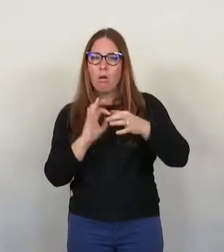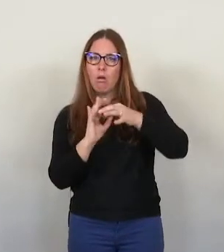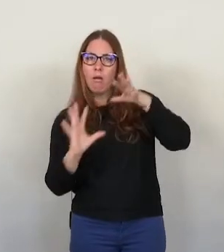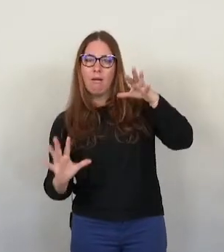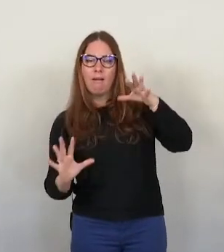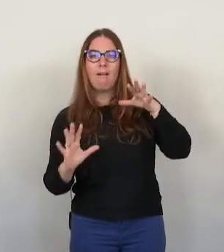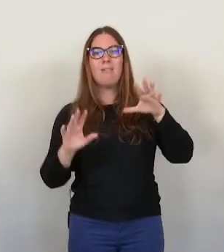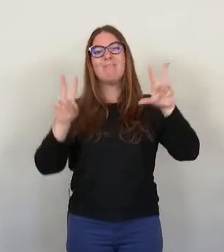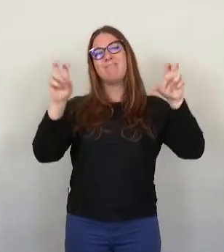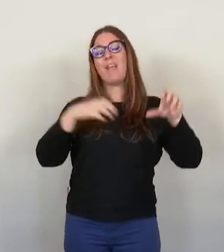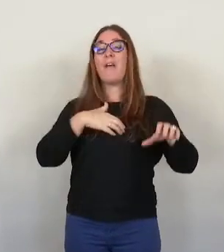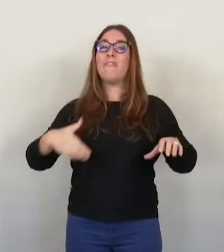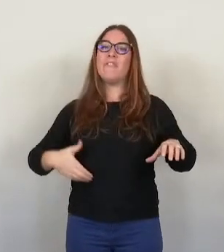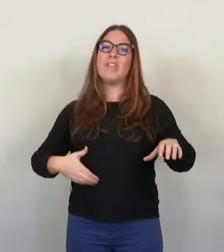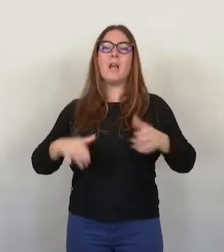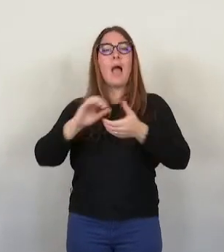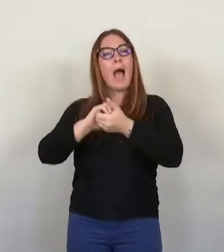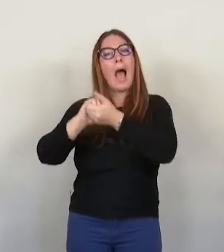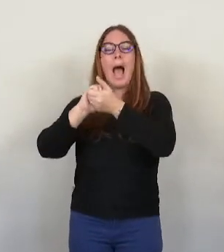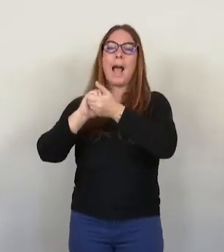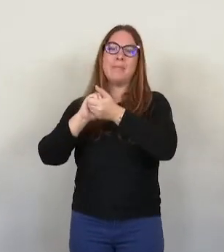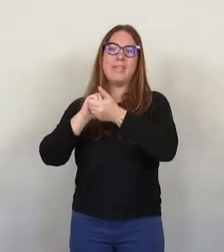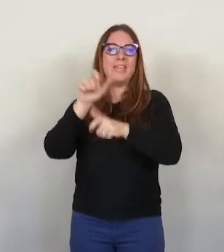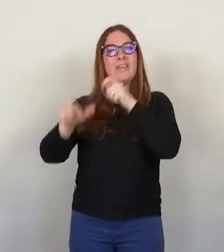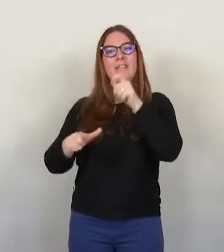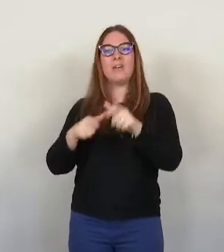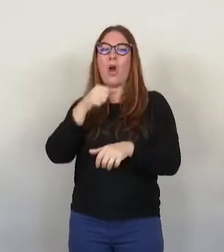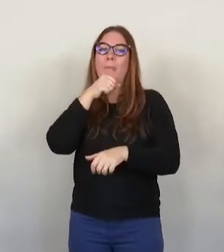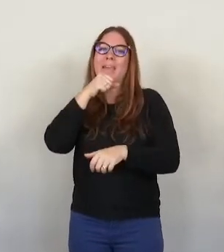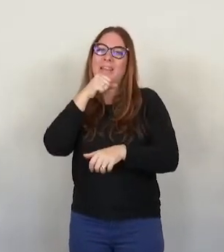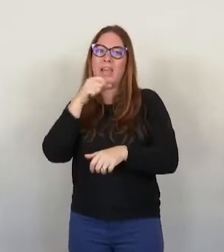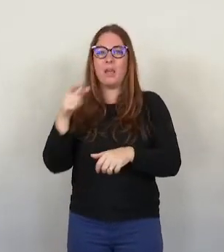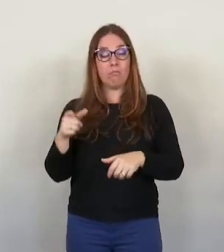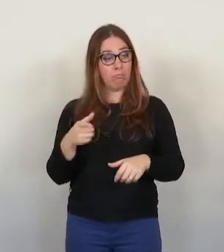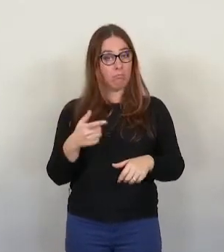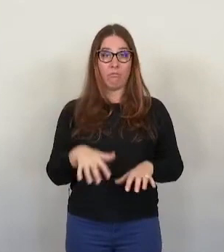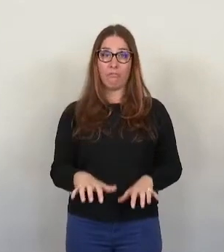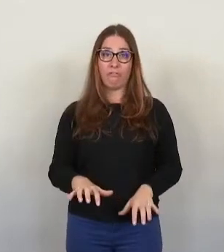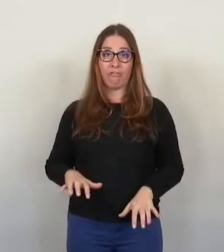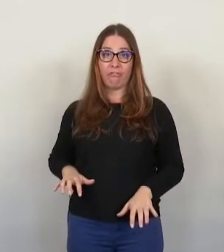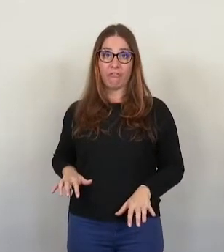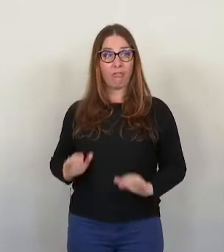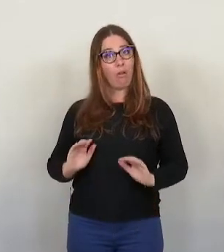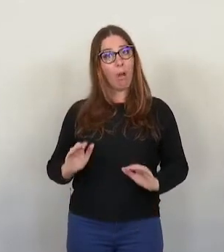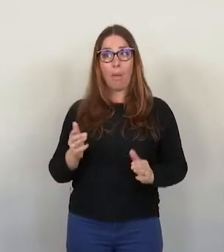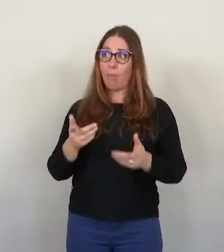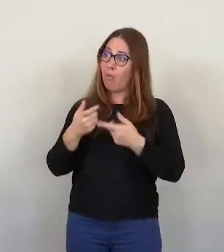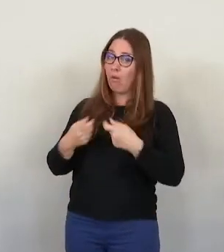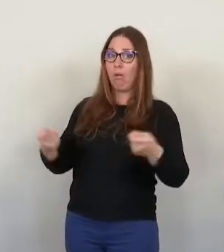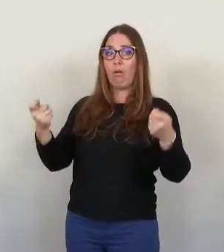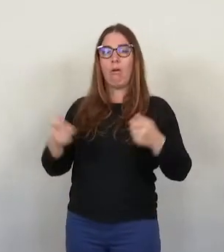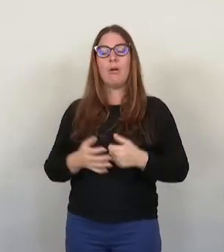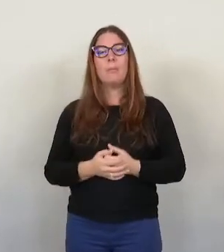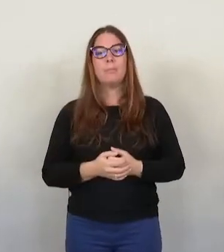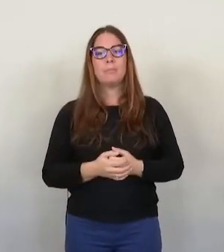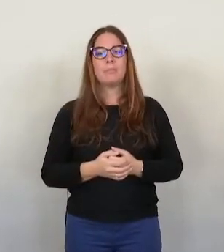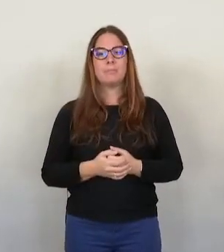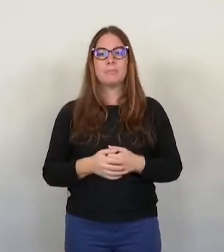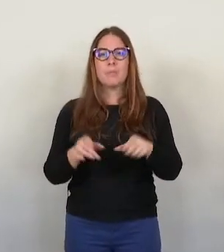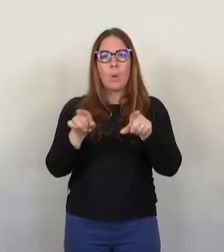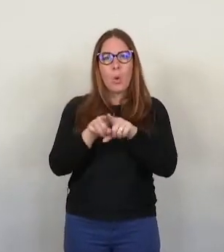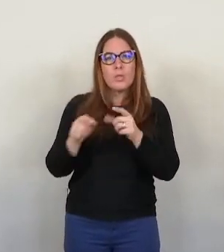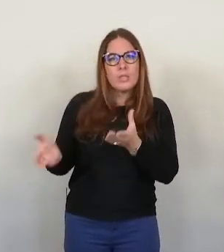aînés, je la trouve un peu pingre quand il s'agit d'eux. J'ai également relevé que la collecte et